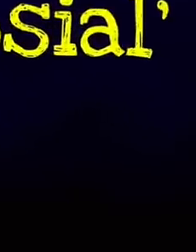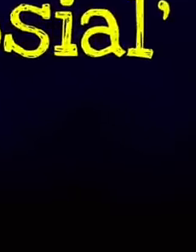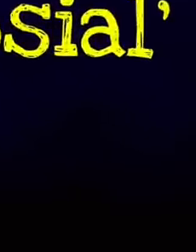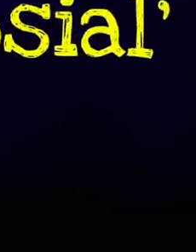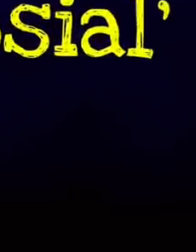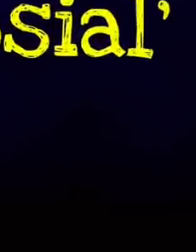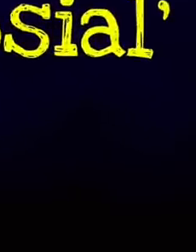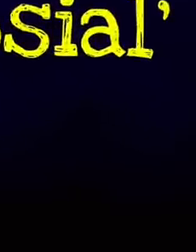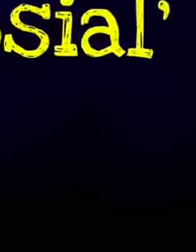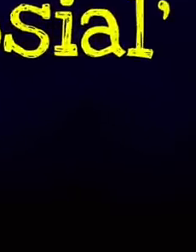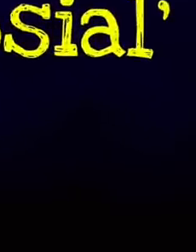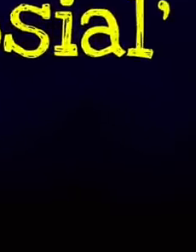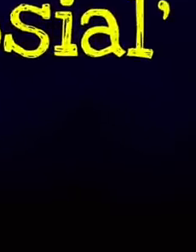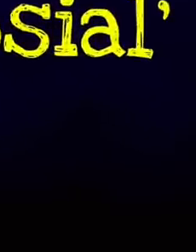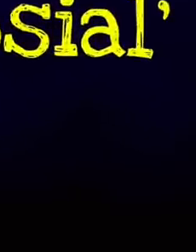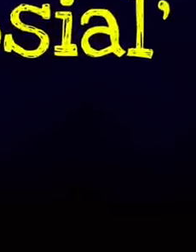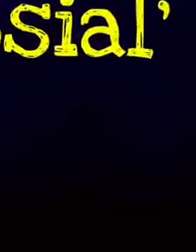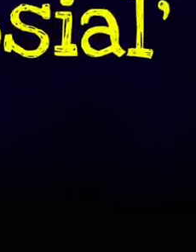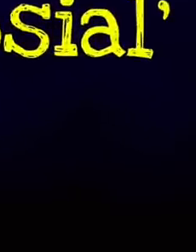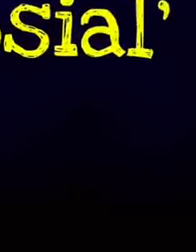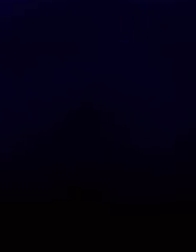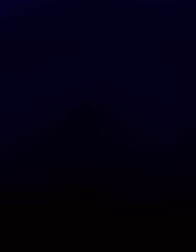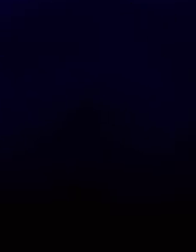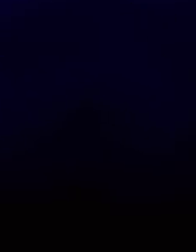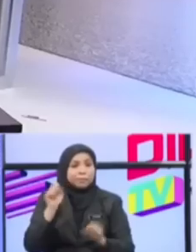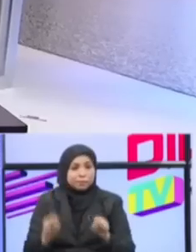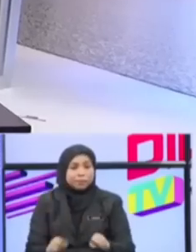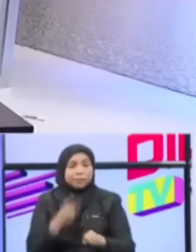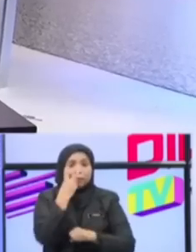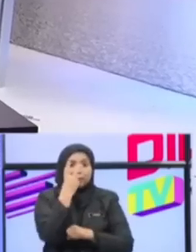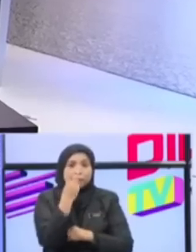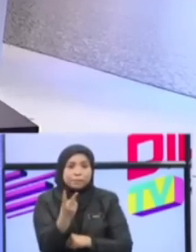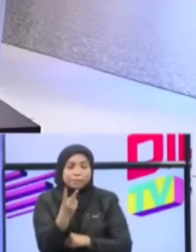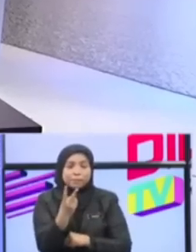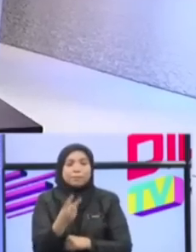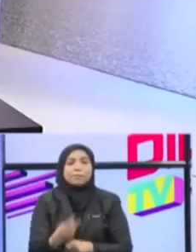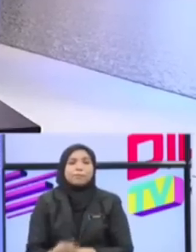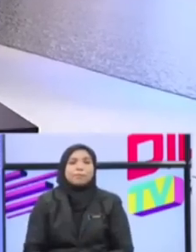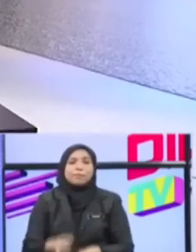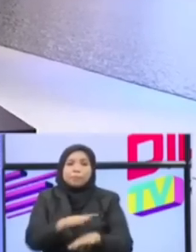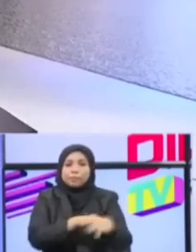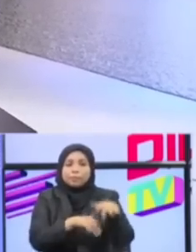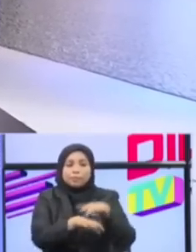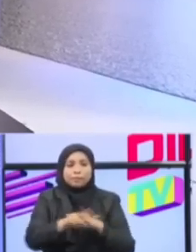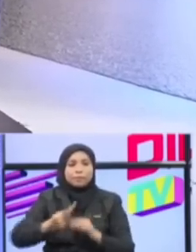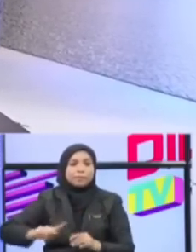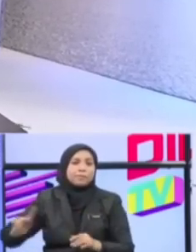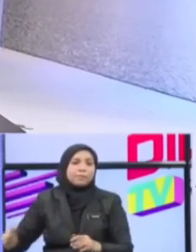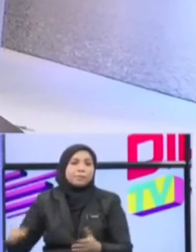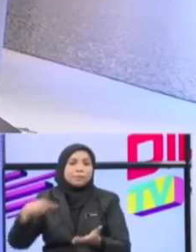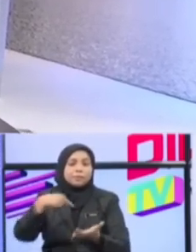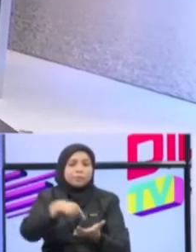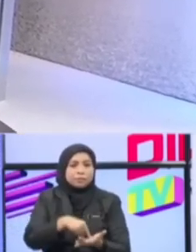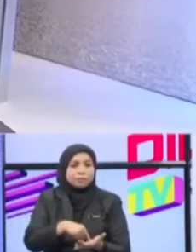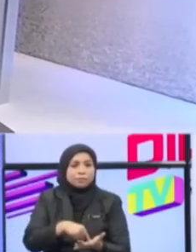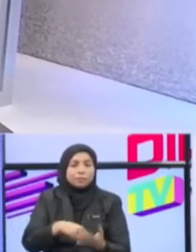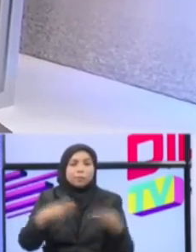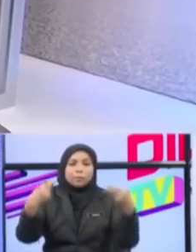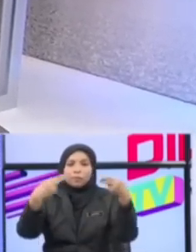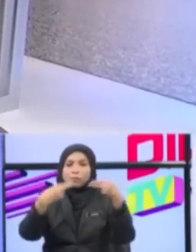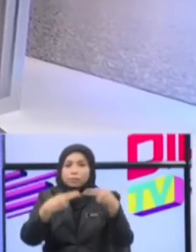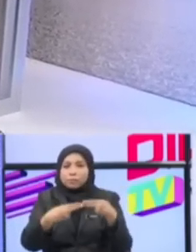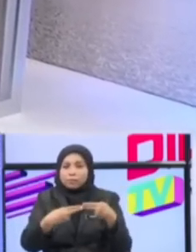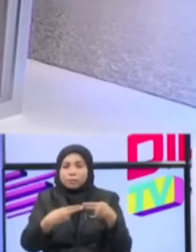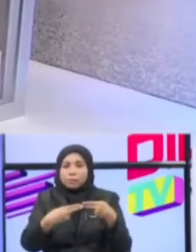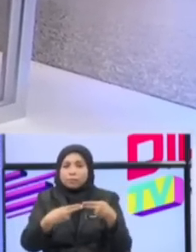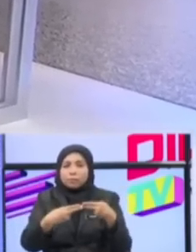berhati-hati dengan kenalan di media sosial pengantunan kanak-kanak ini adalah satu hubungan yang terjalin